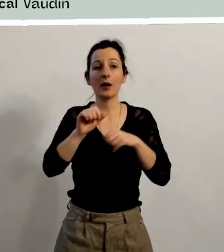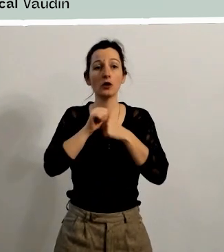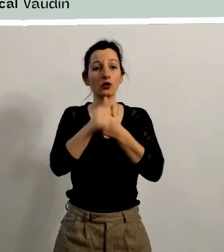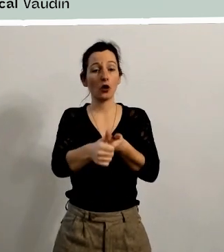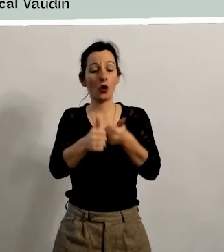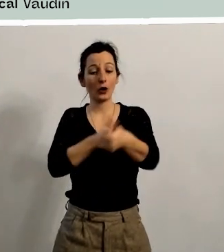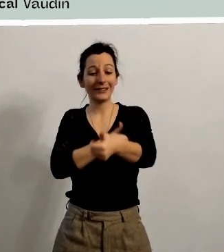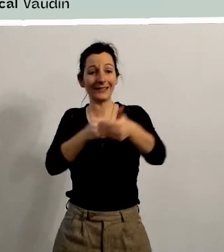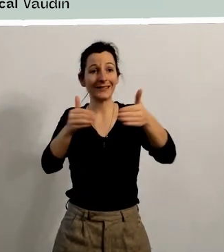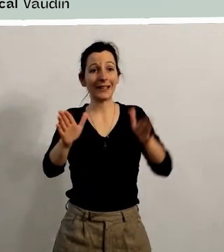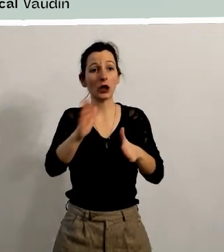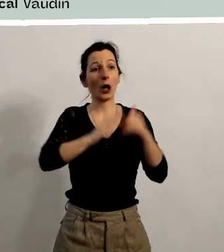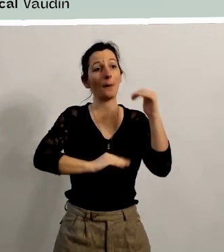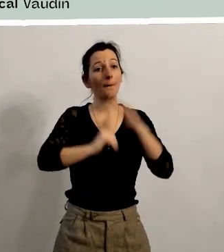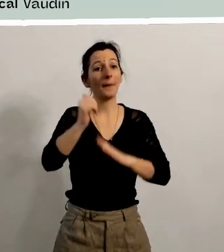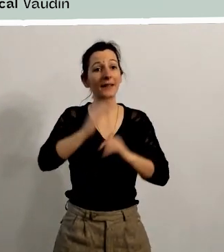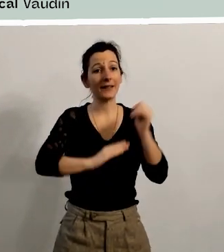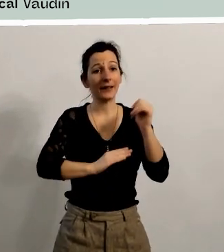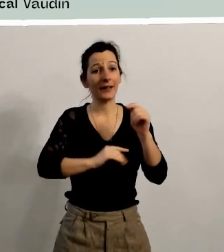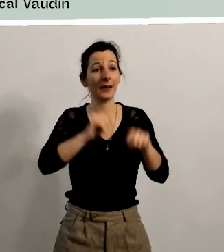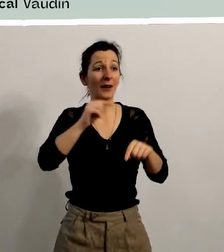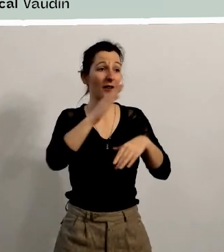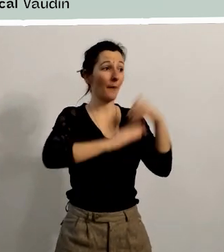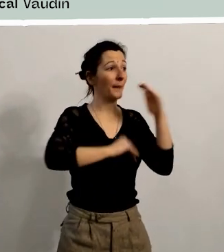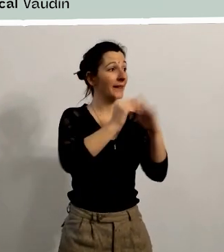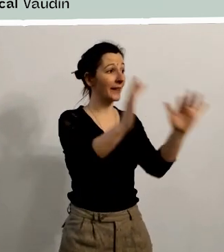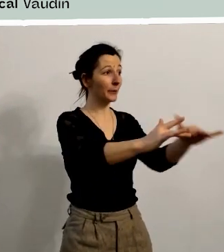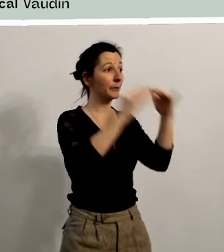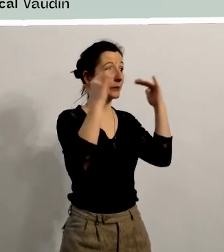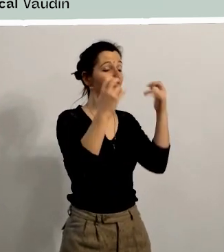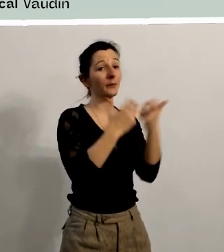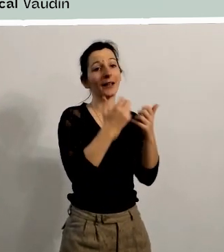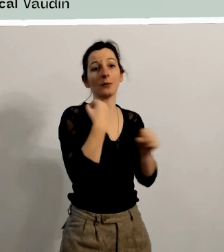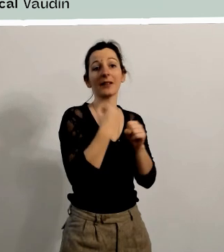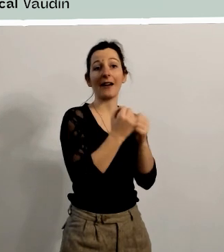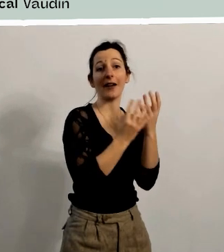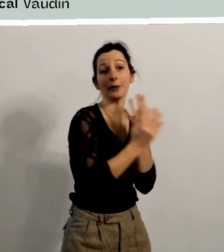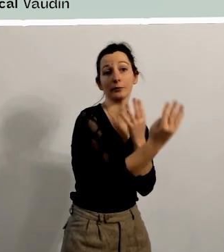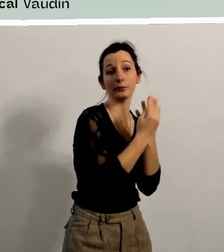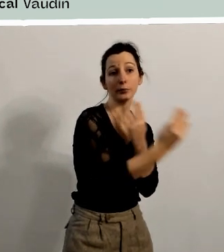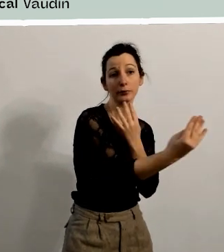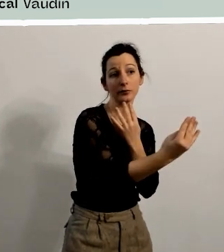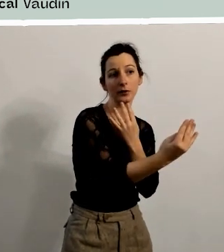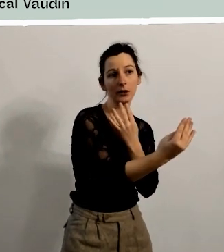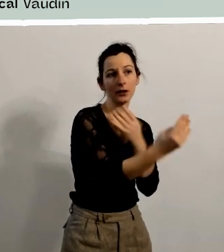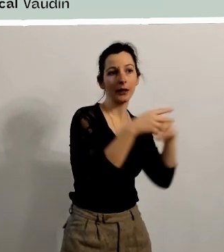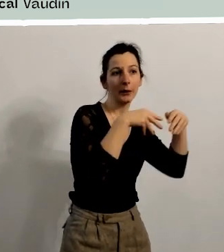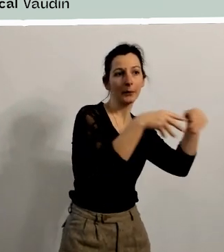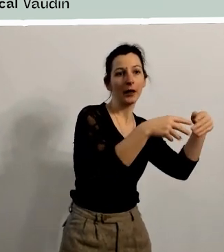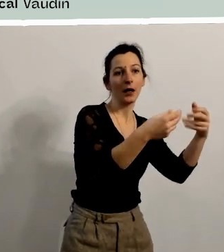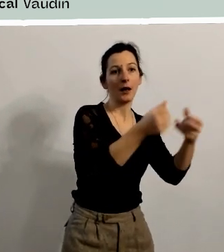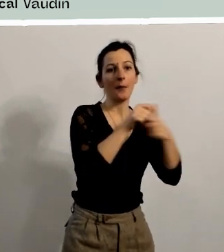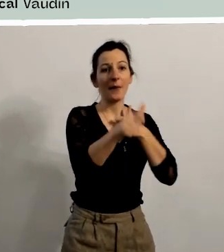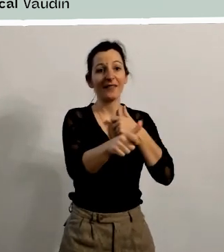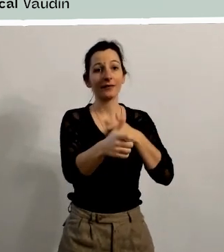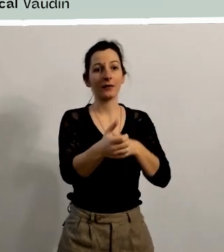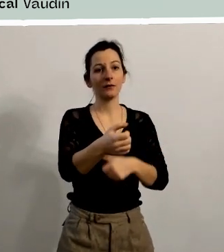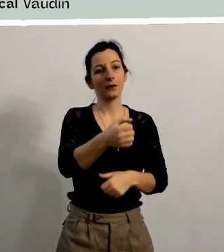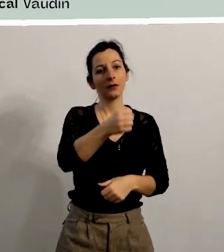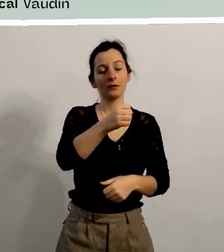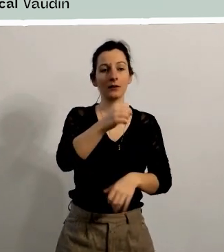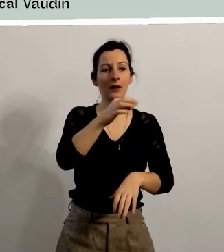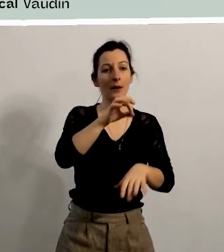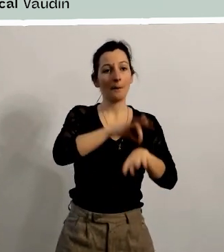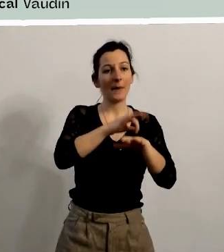secteurs professionnels qui peuvent être plus exposés que d'autres, le secteur agricole, pesticides. Le Parkinson, c'est considéré maintenant comme une